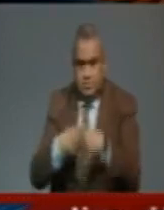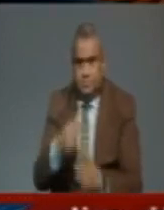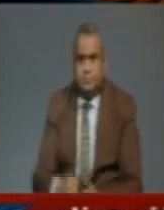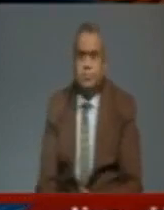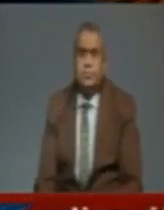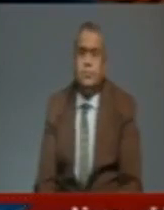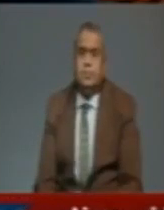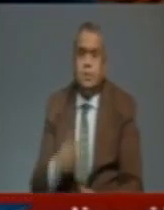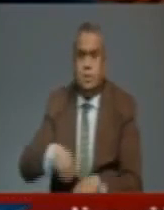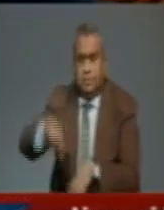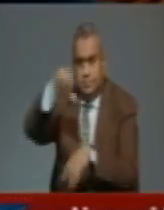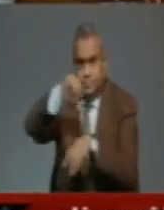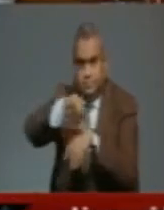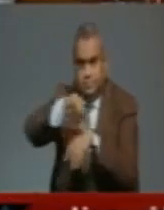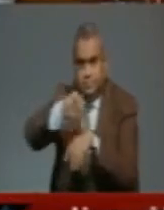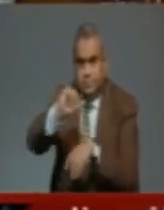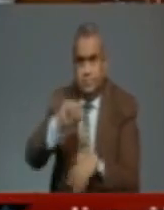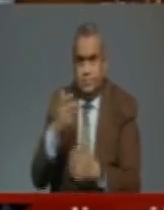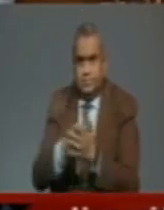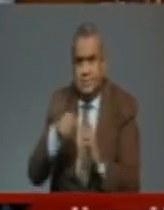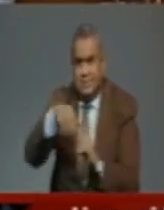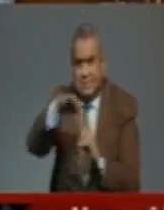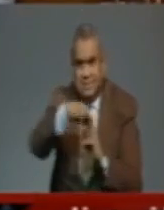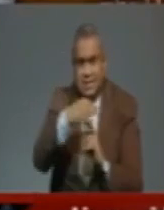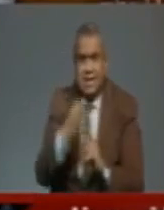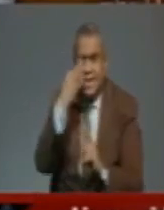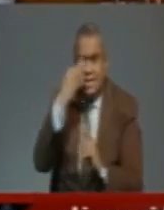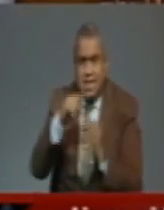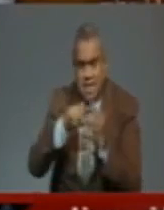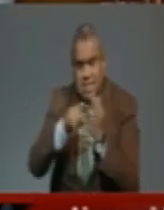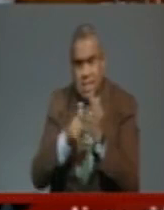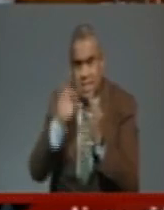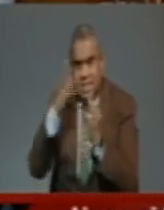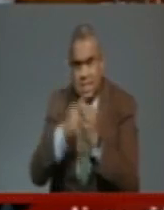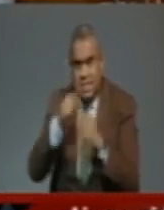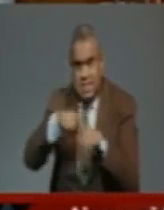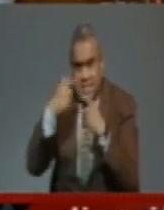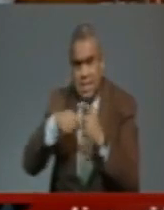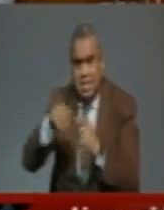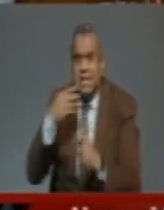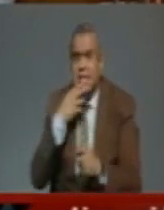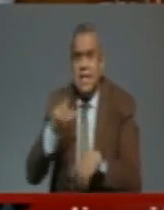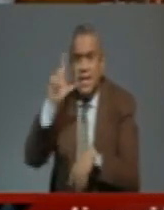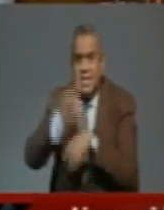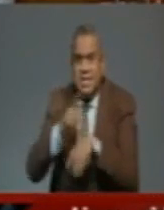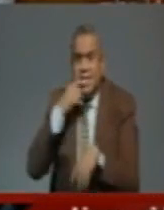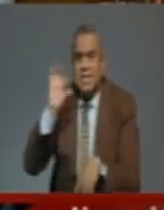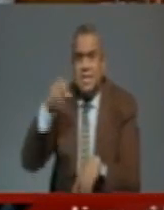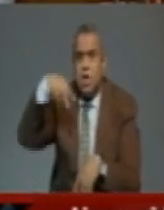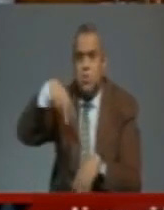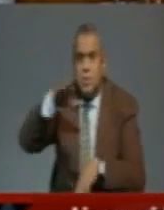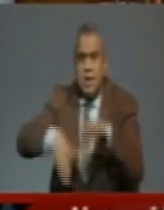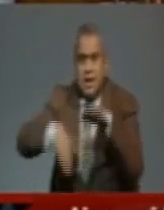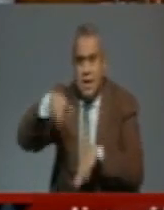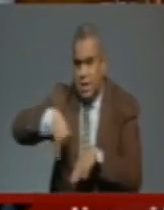هنا يا فندم الخط ثلاث أجزاء، الجزء الأولاني من بشتيل للاتحاد ده 89 كيلو بنعمل له ازدواج وتطوير